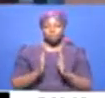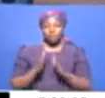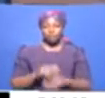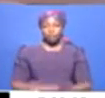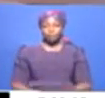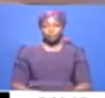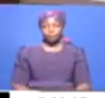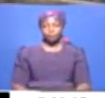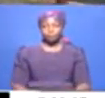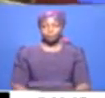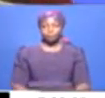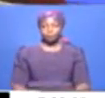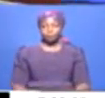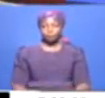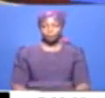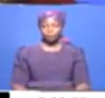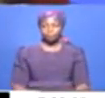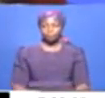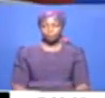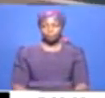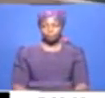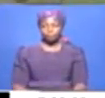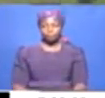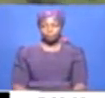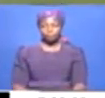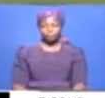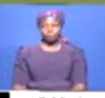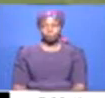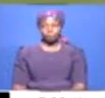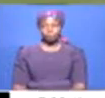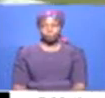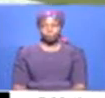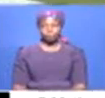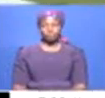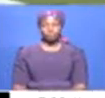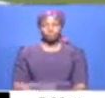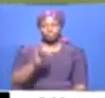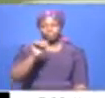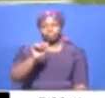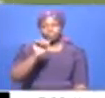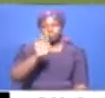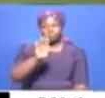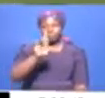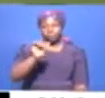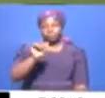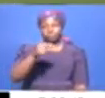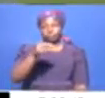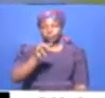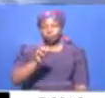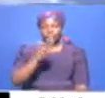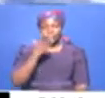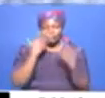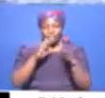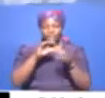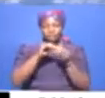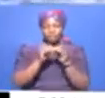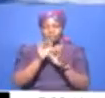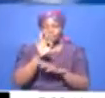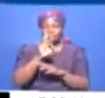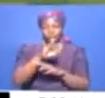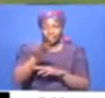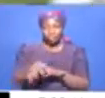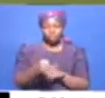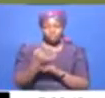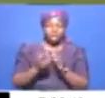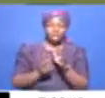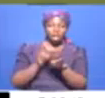the win. A big last lap, a big last 200 meters. Abraham Kibiwot alimaliza watatu kwenye mbio za mita 3000 kuruka viunzi